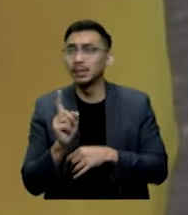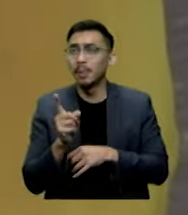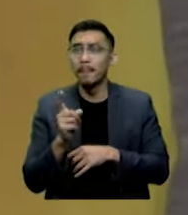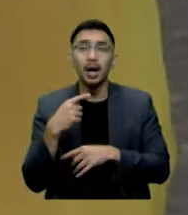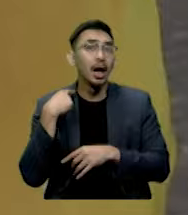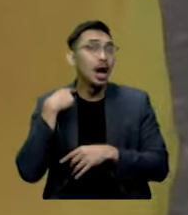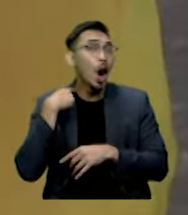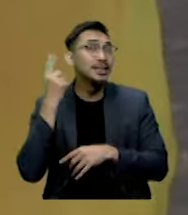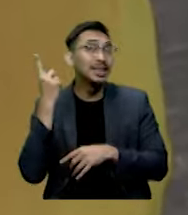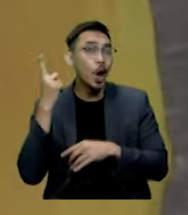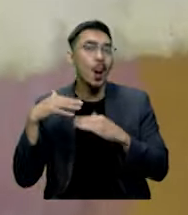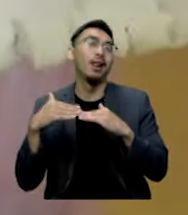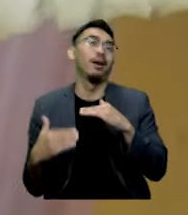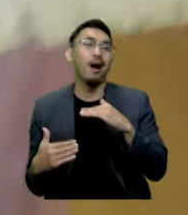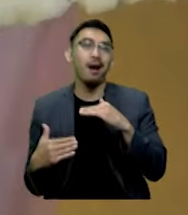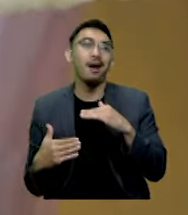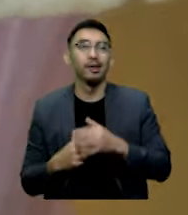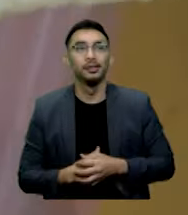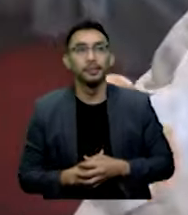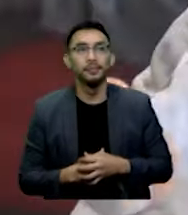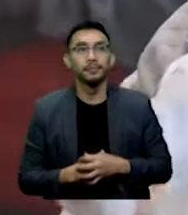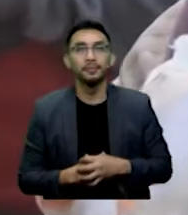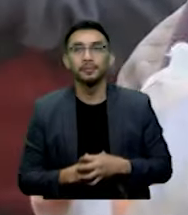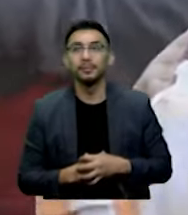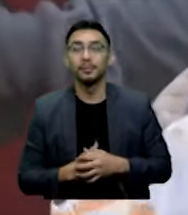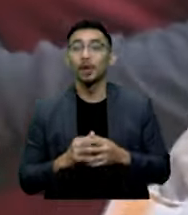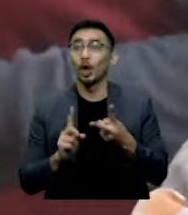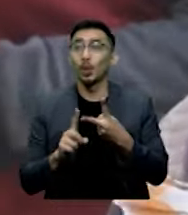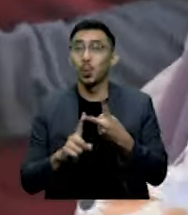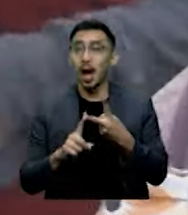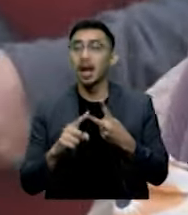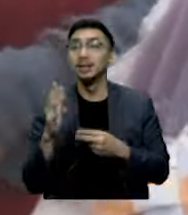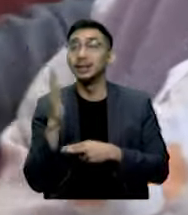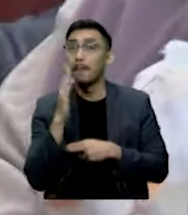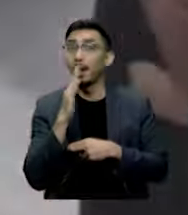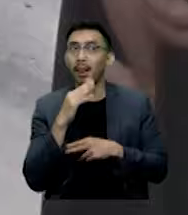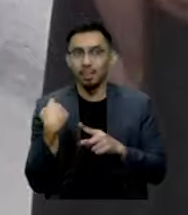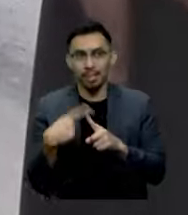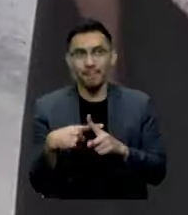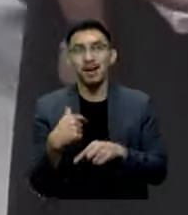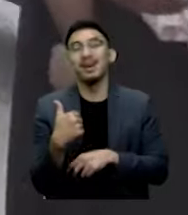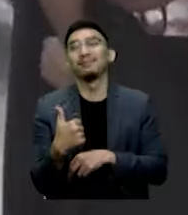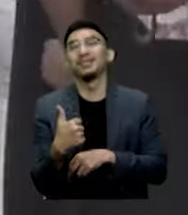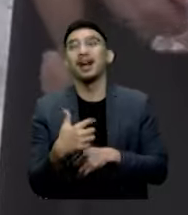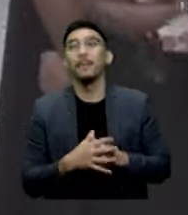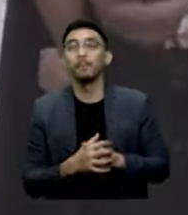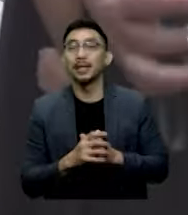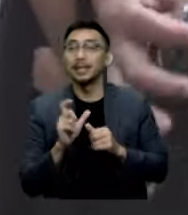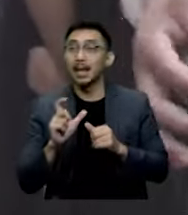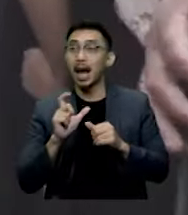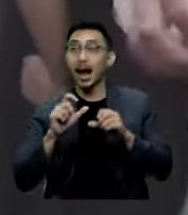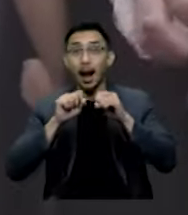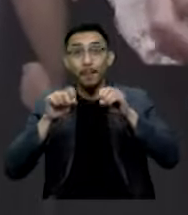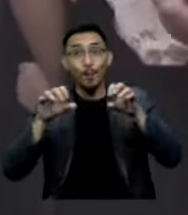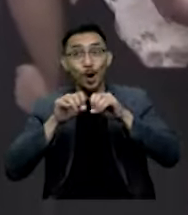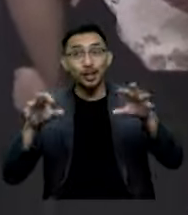laris, Herlina menambahkan sambal dengan aneka rasa. Untuk menjangkau pelanggan, Herlina bahkan memanfaatkan